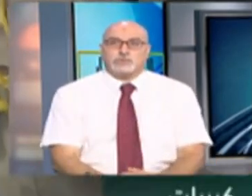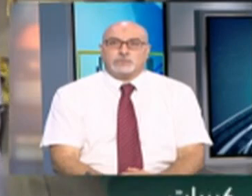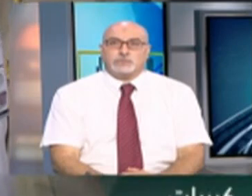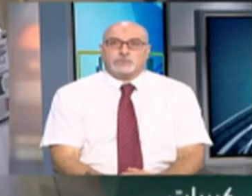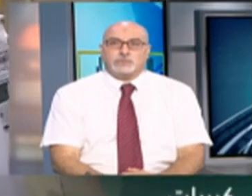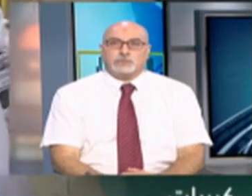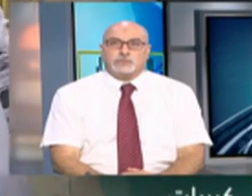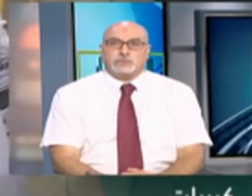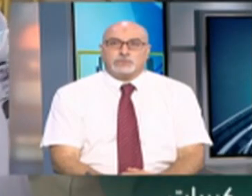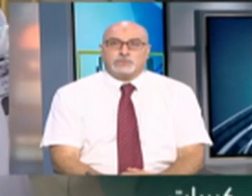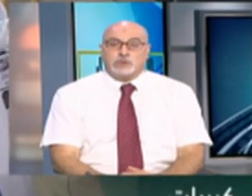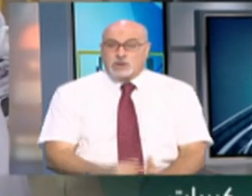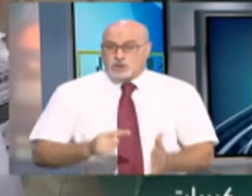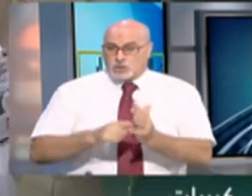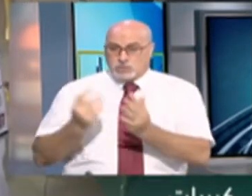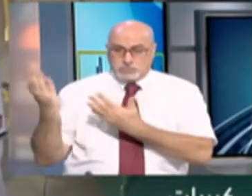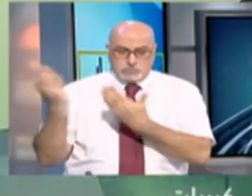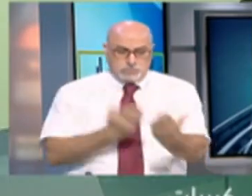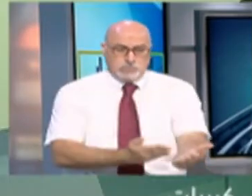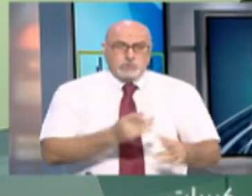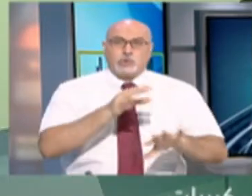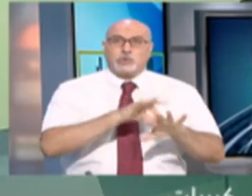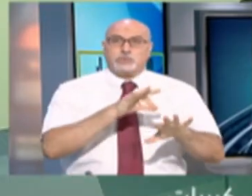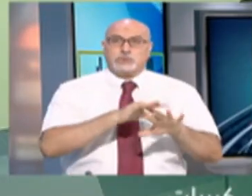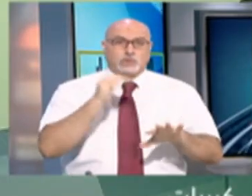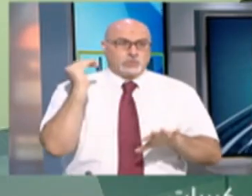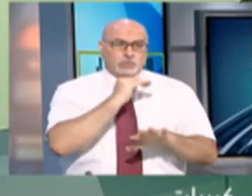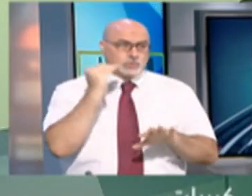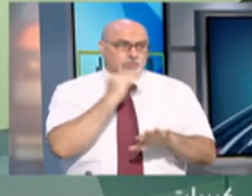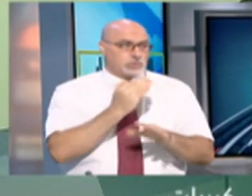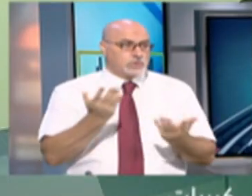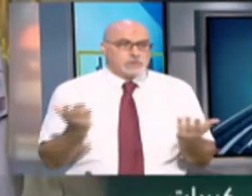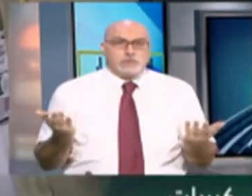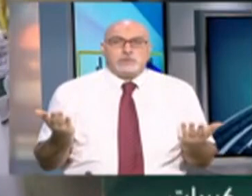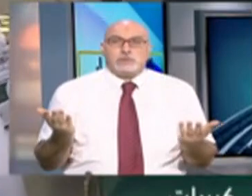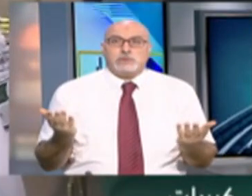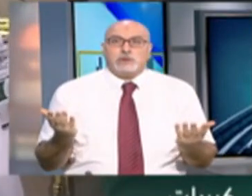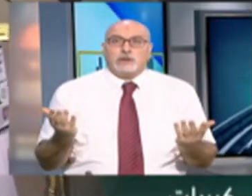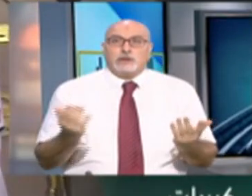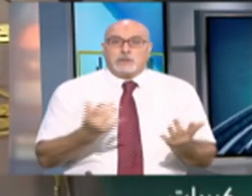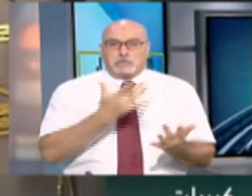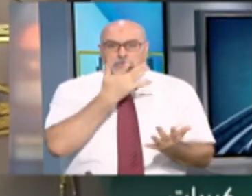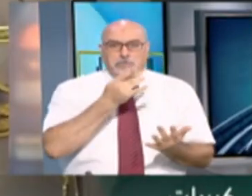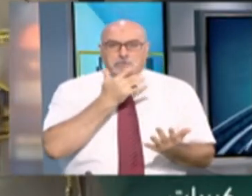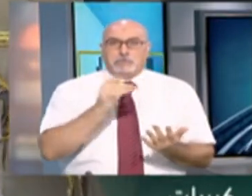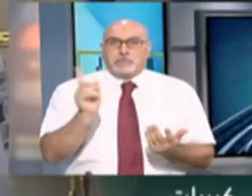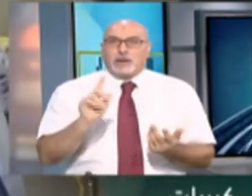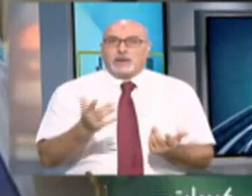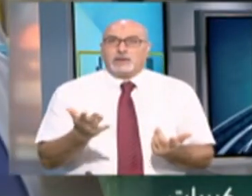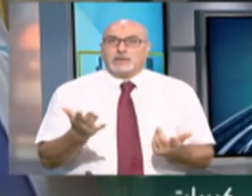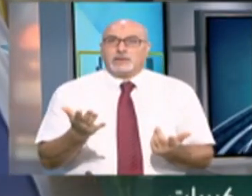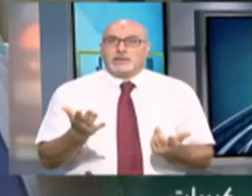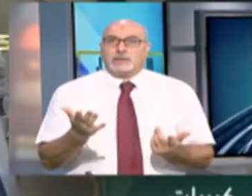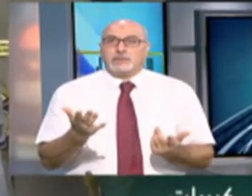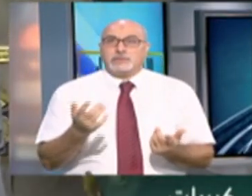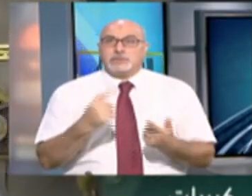حنا عندنا ملي يجيبوا واحد في الأورجونس لا فامي بانيك، البراتيسيان ني با أليز، ني مام با أليز بور دير لا